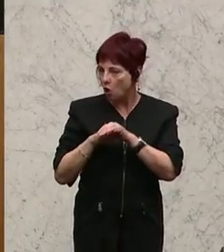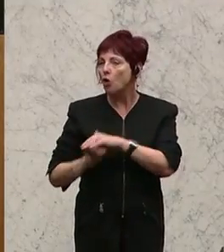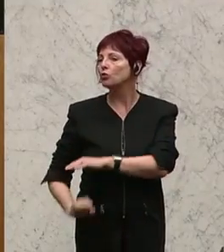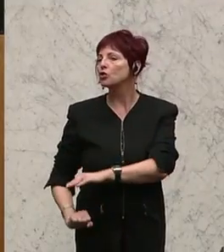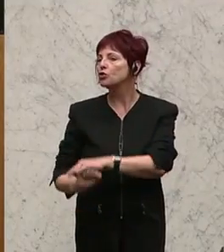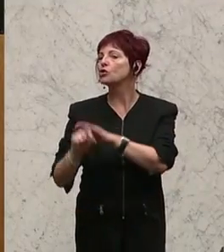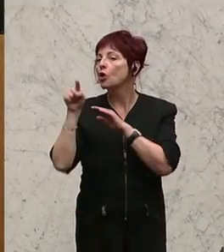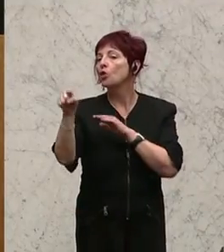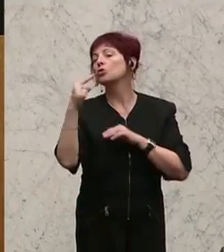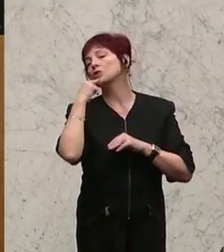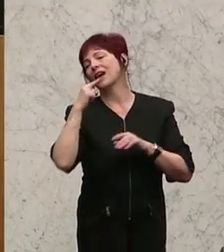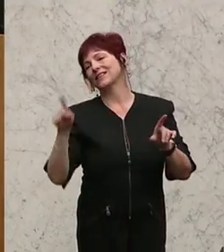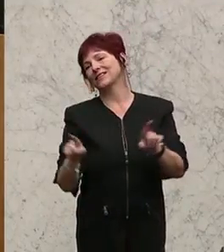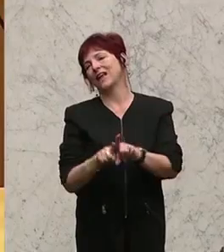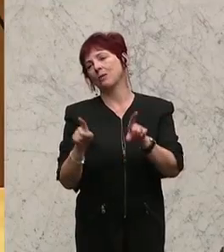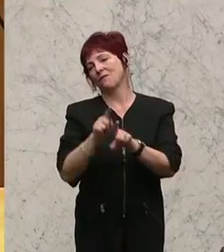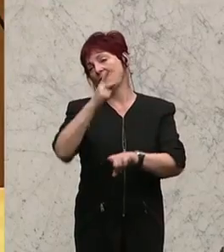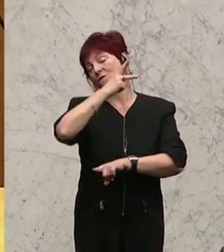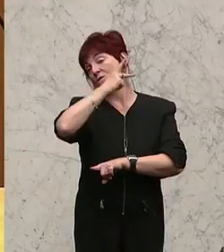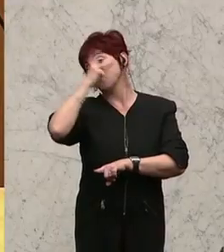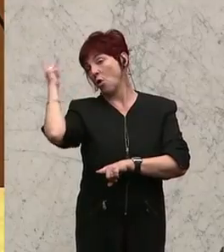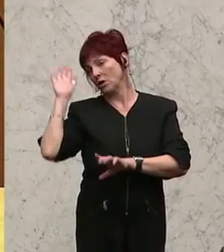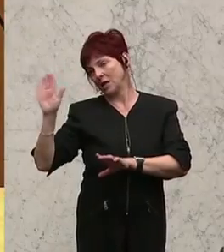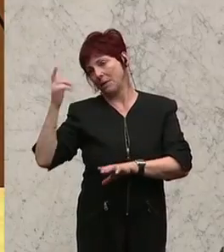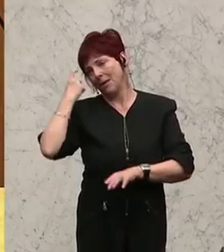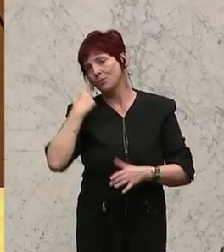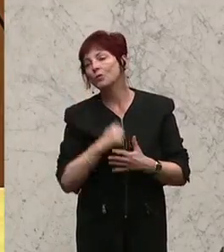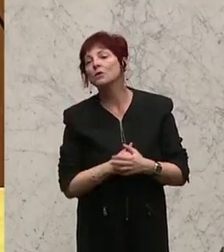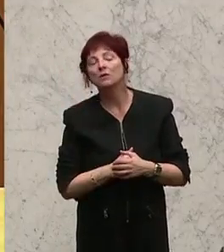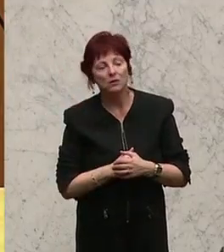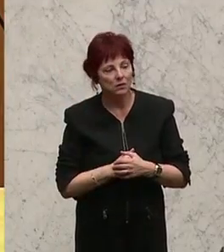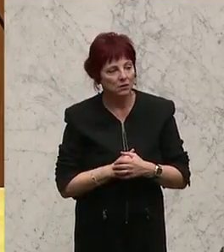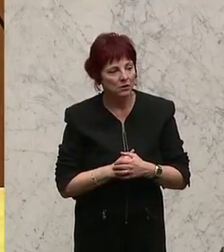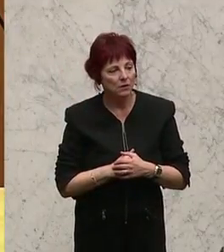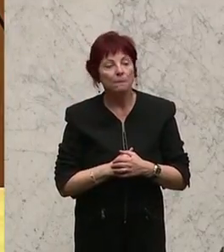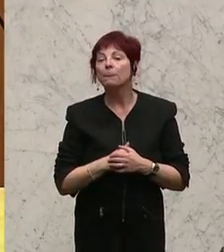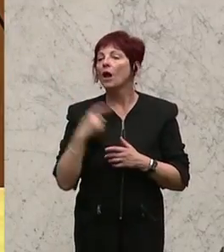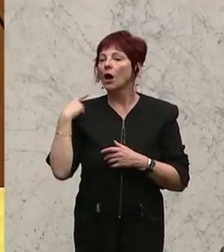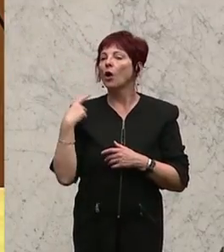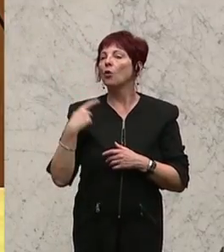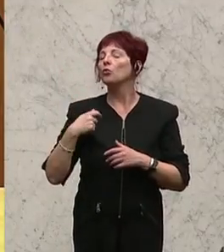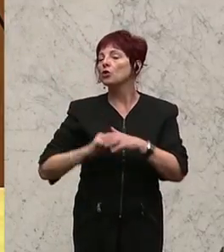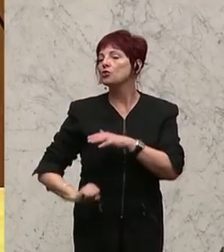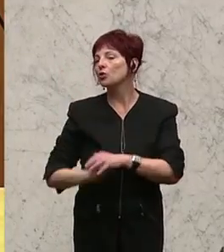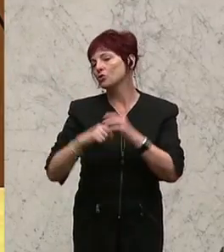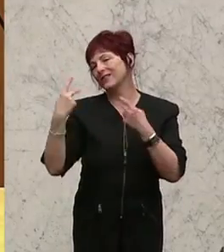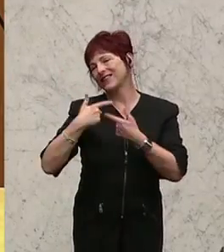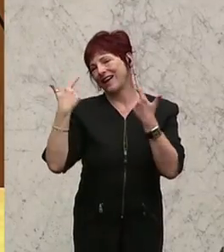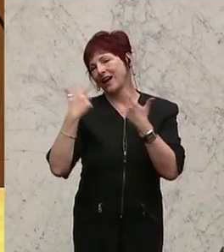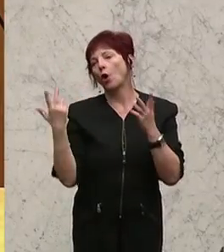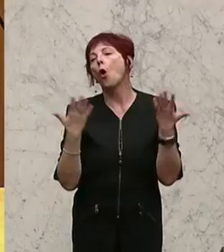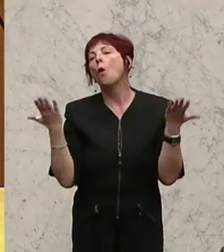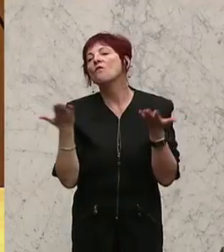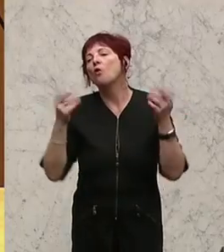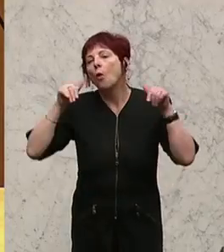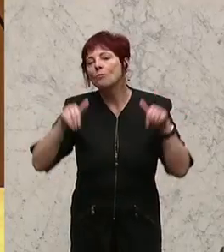Volkes, und dann gehst du hin und gibst ihm die Unterstützungserklärung und sagst, wo kann ich unterschreiben? Und du sagst, nein. Du musst auf die